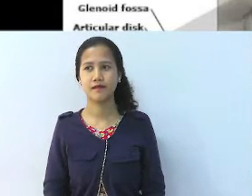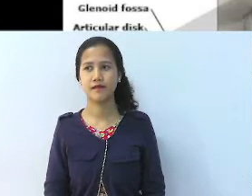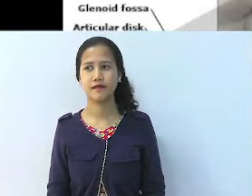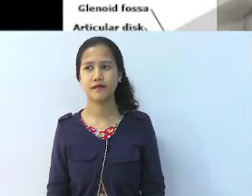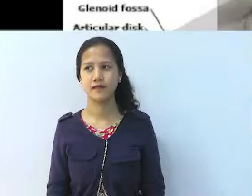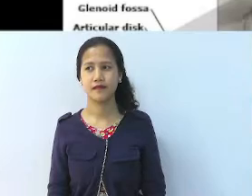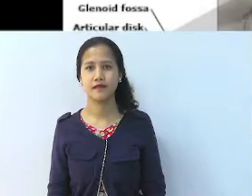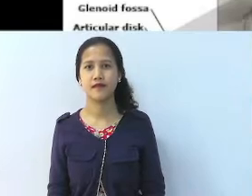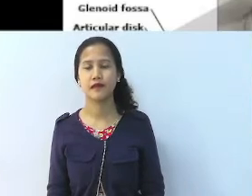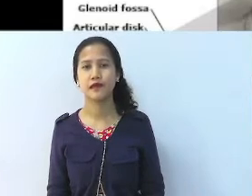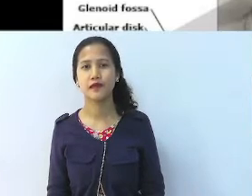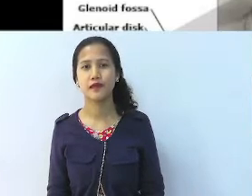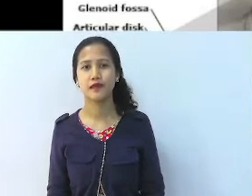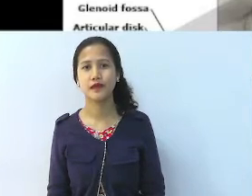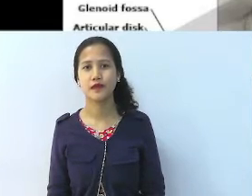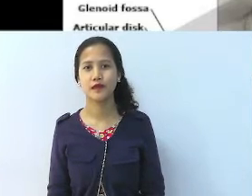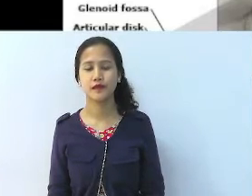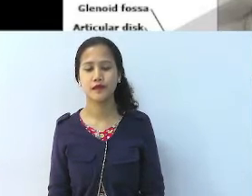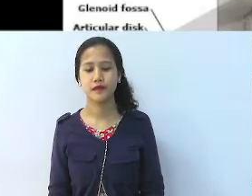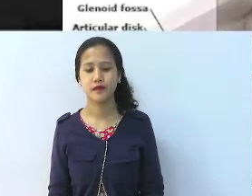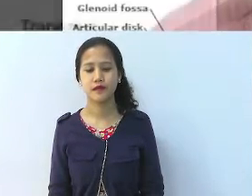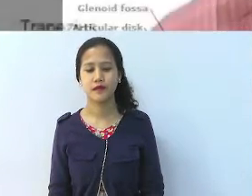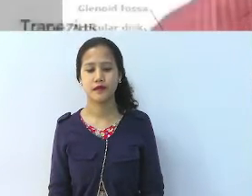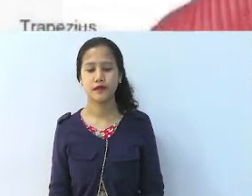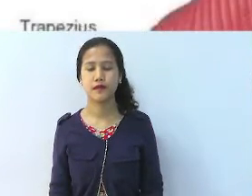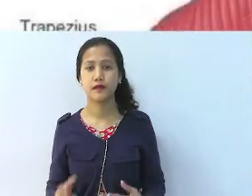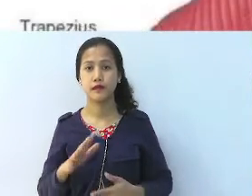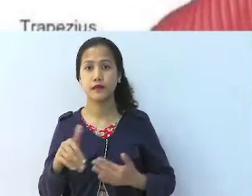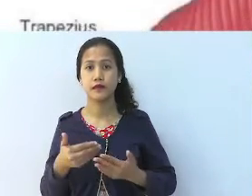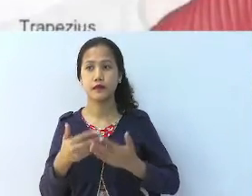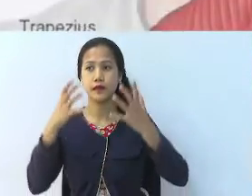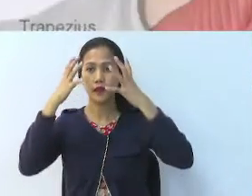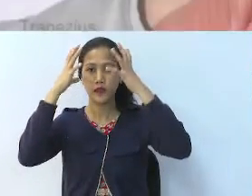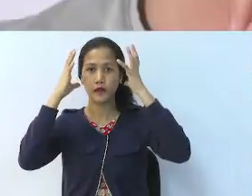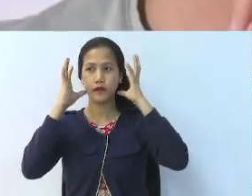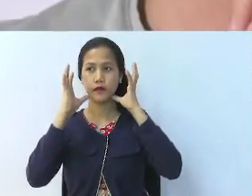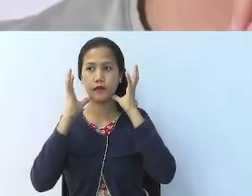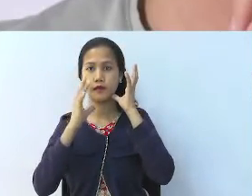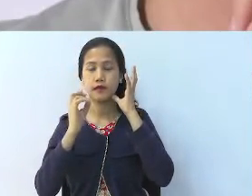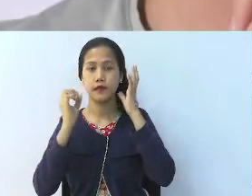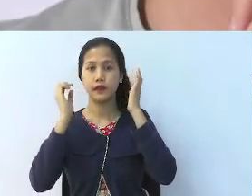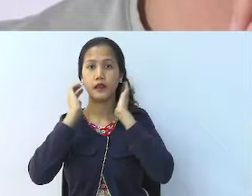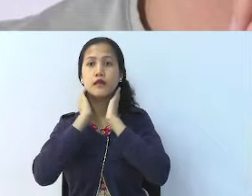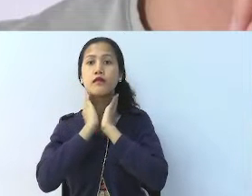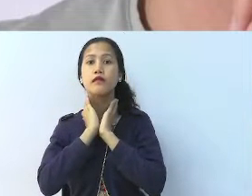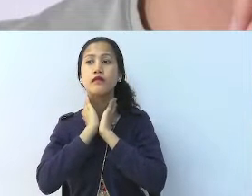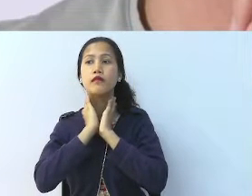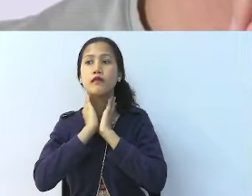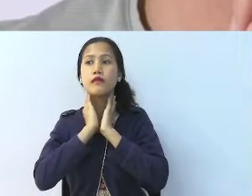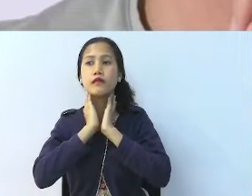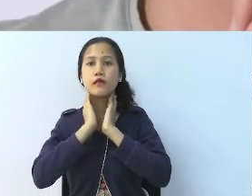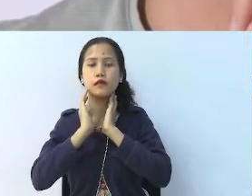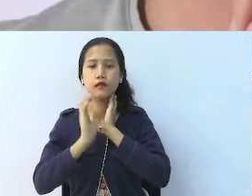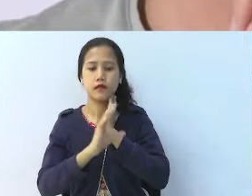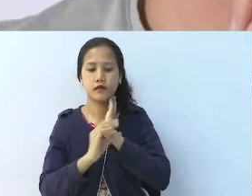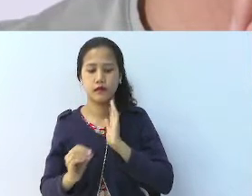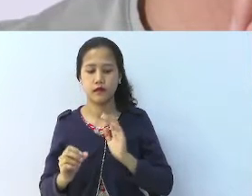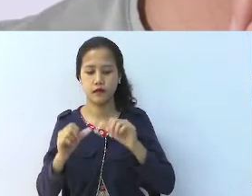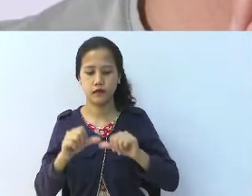Yan. Dito sa gilid, sa tuktok, sa likod. Yan. Para ma-relax yung